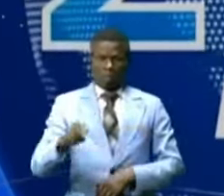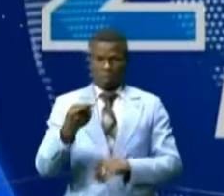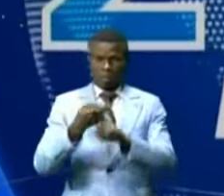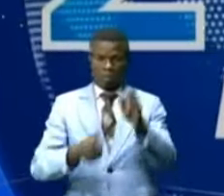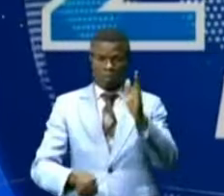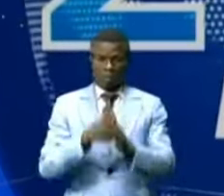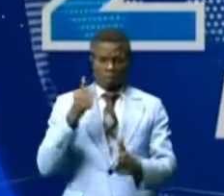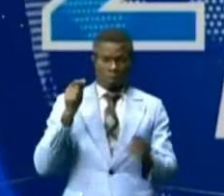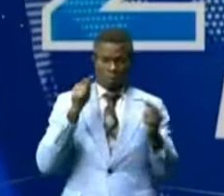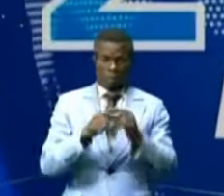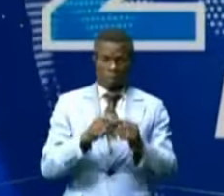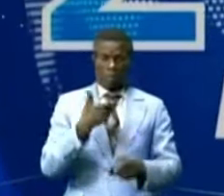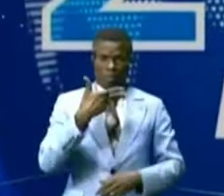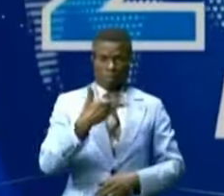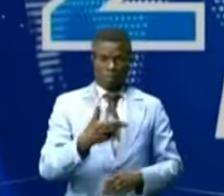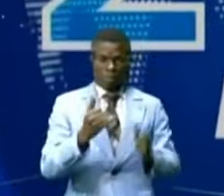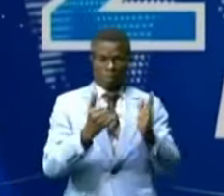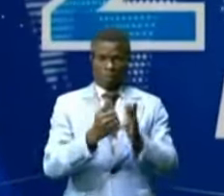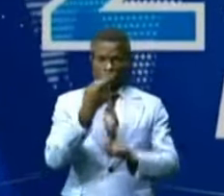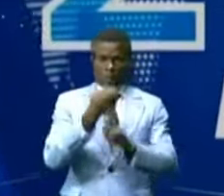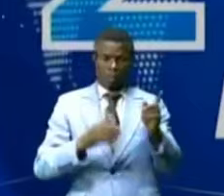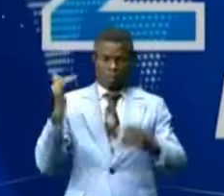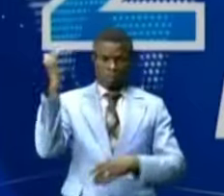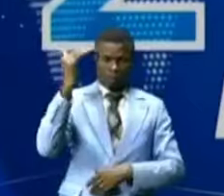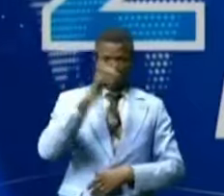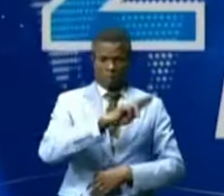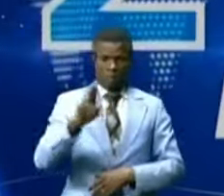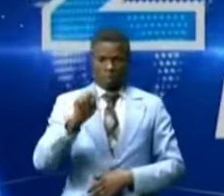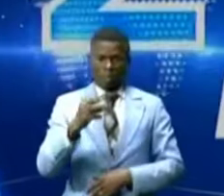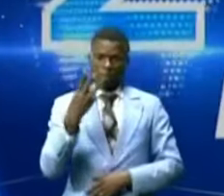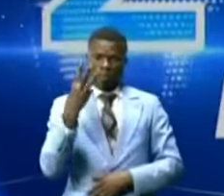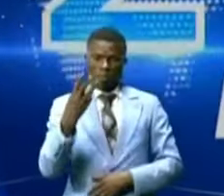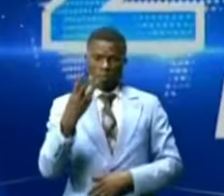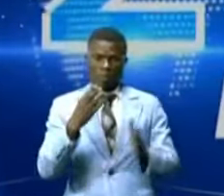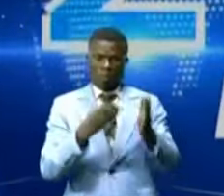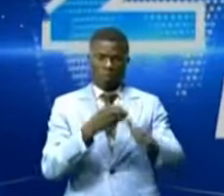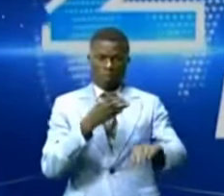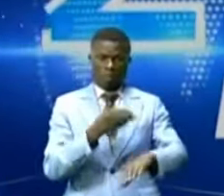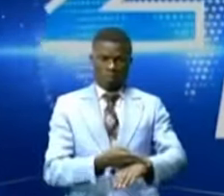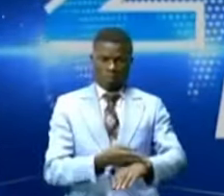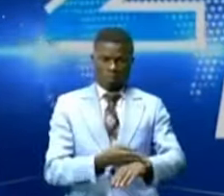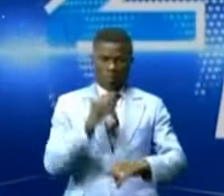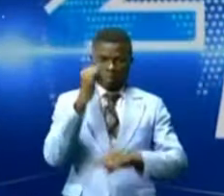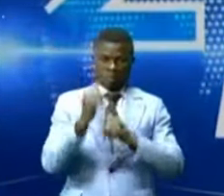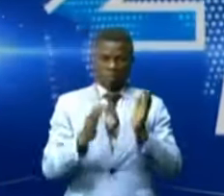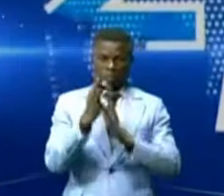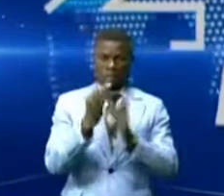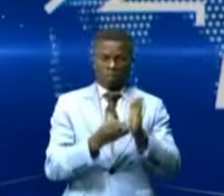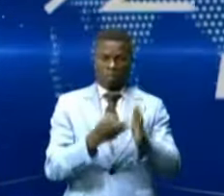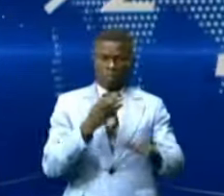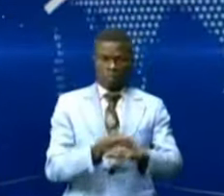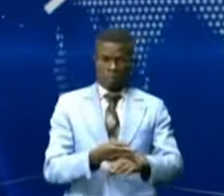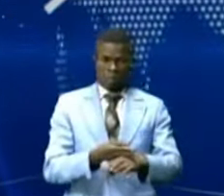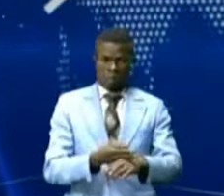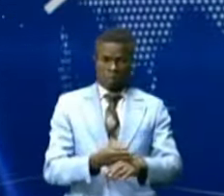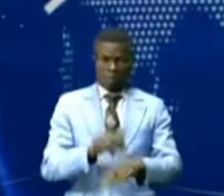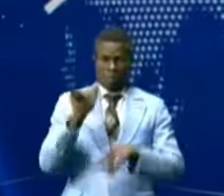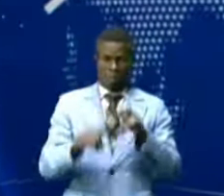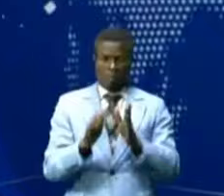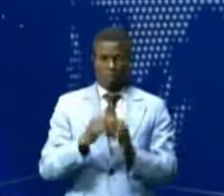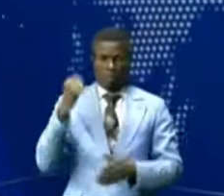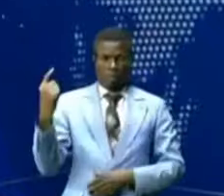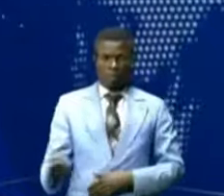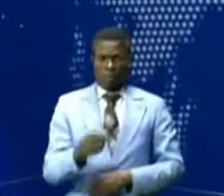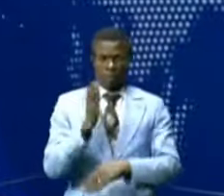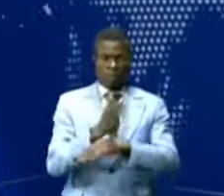au mercredi 6 décembre 2023 de 9h à 17h à l'extension du secrétariat permanent